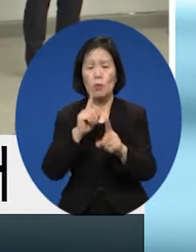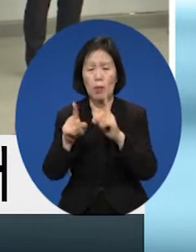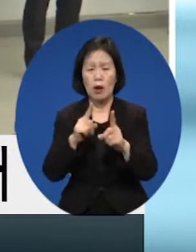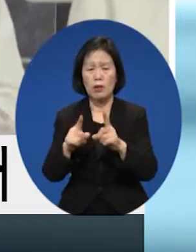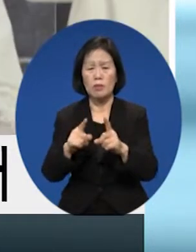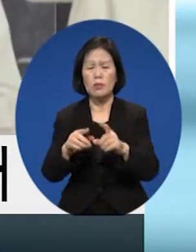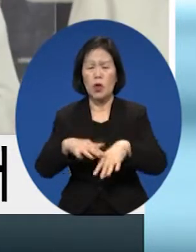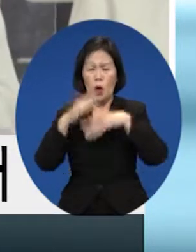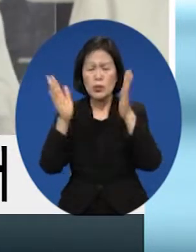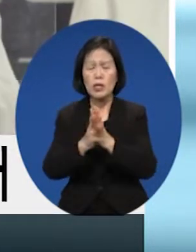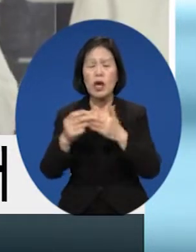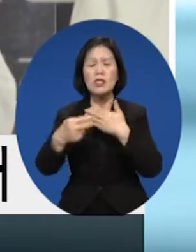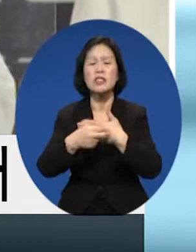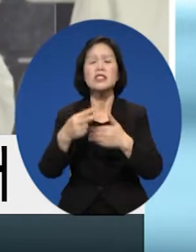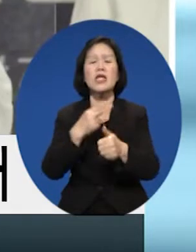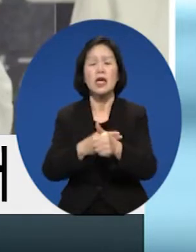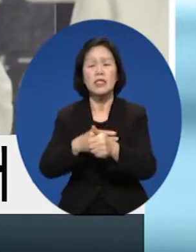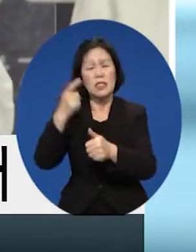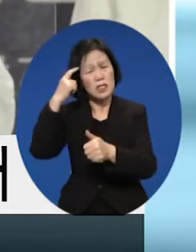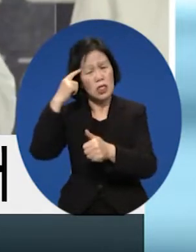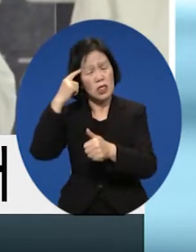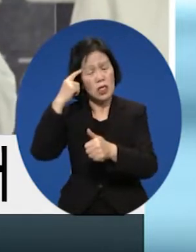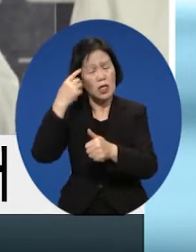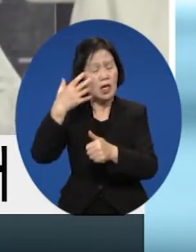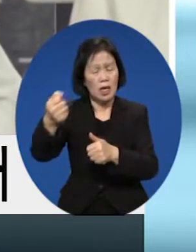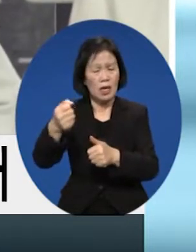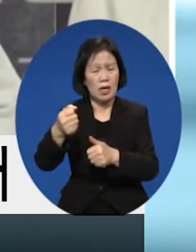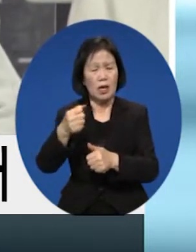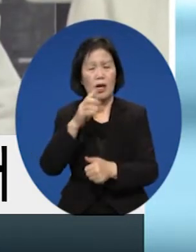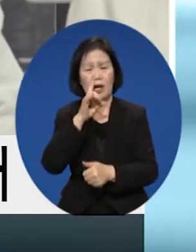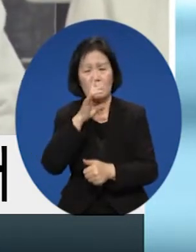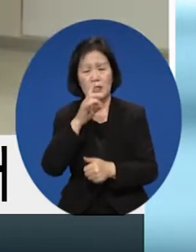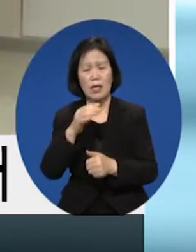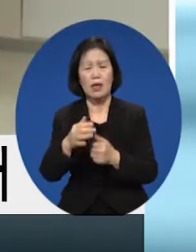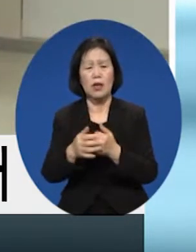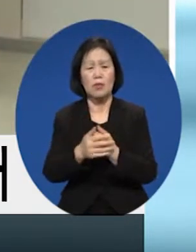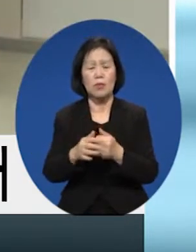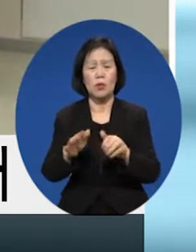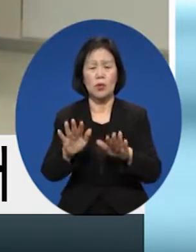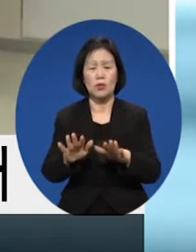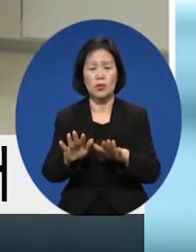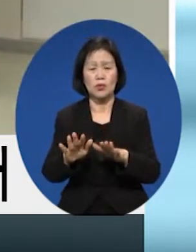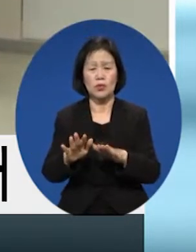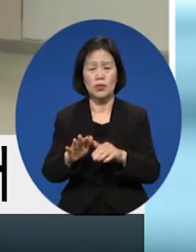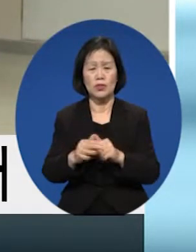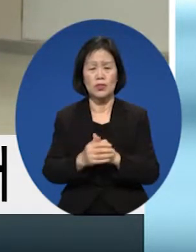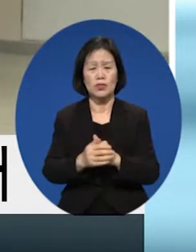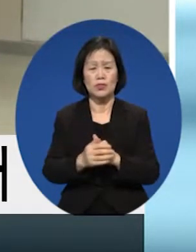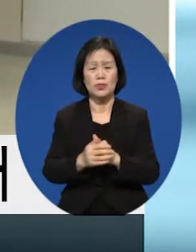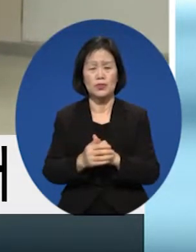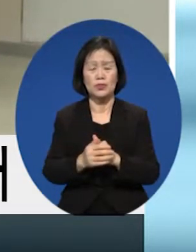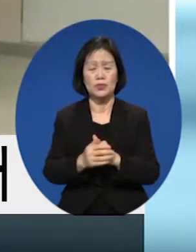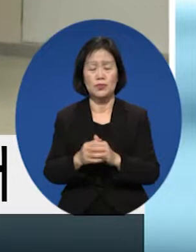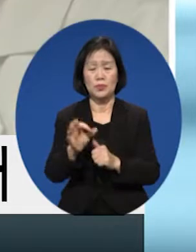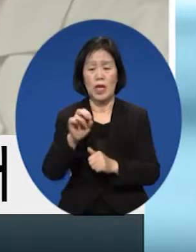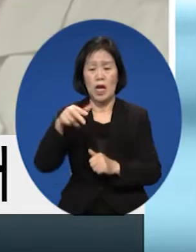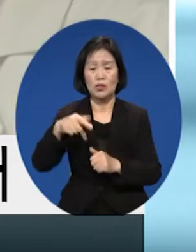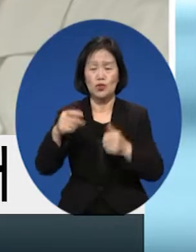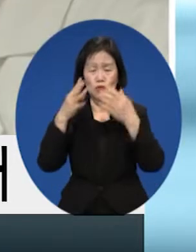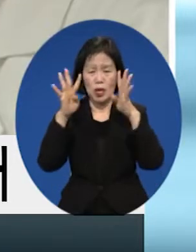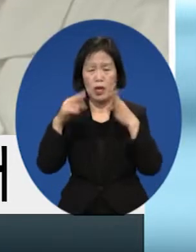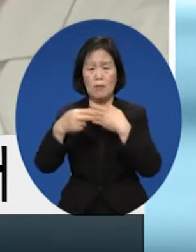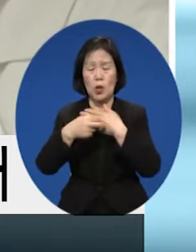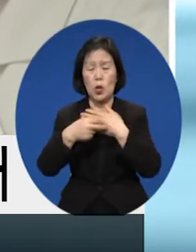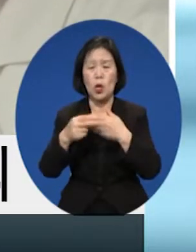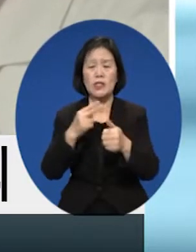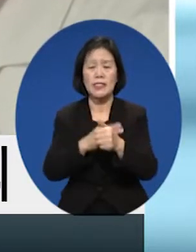의사들의 전체적인 의견인 것처럼 생각하시는 것 같은데, 그 오늘인가요? 이미 그 저기 아주대병원 의사가